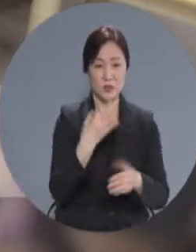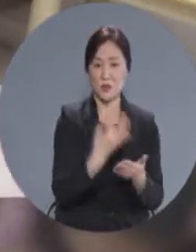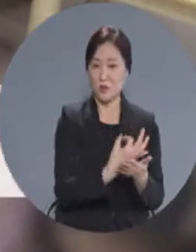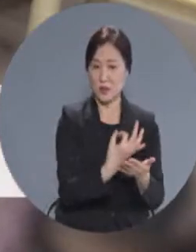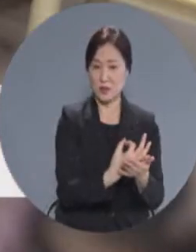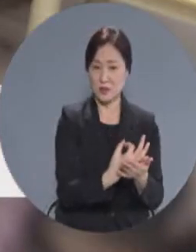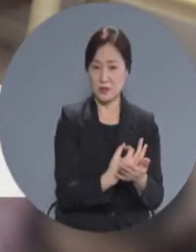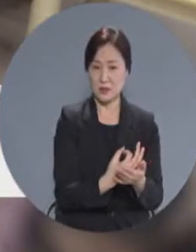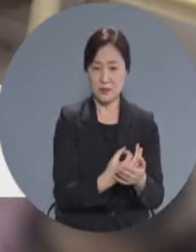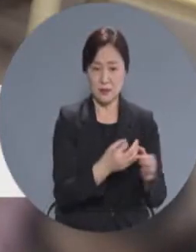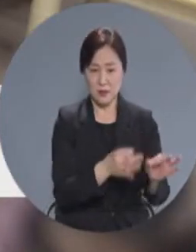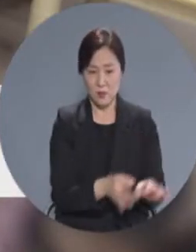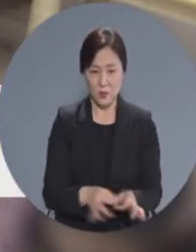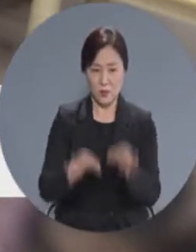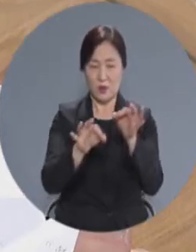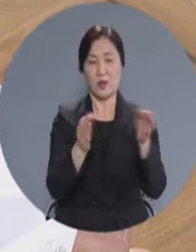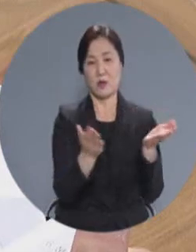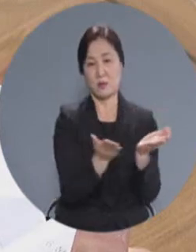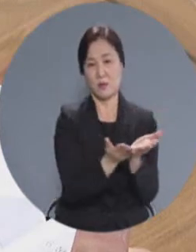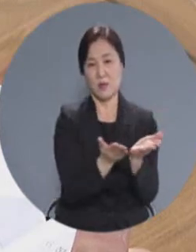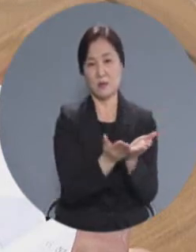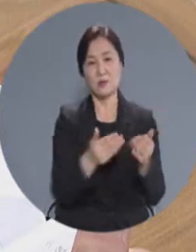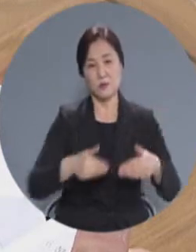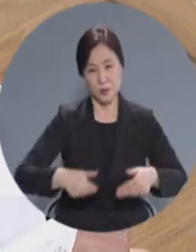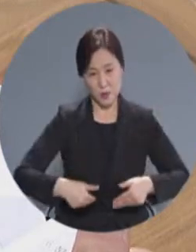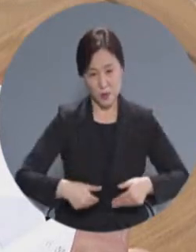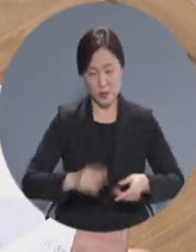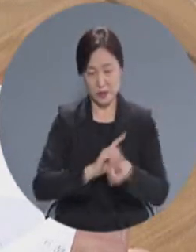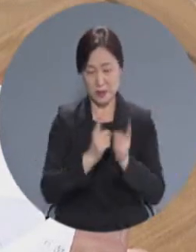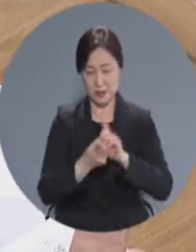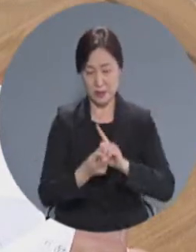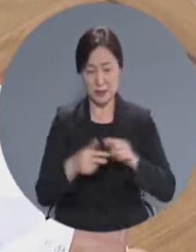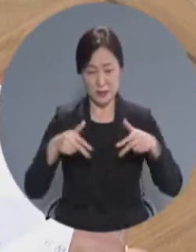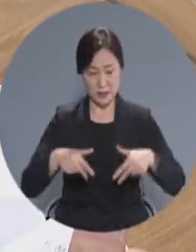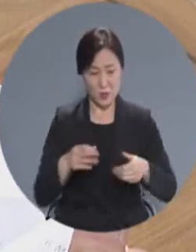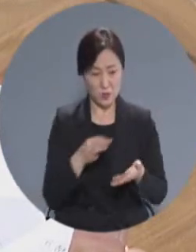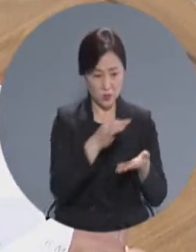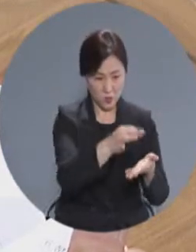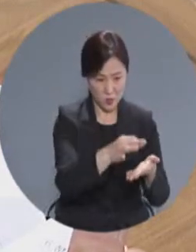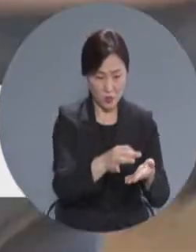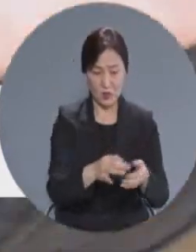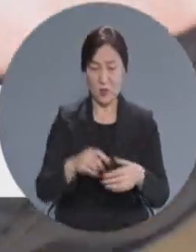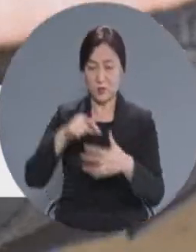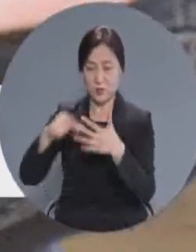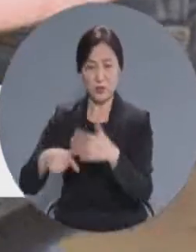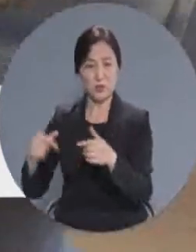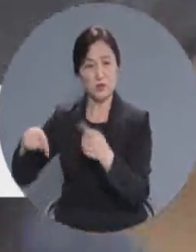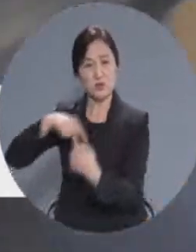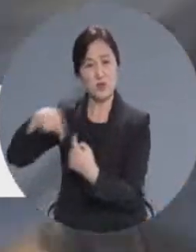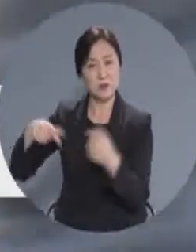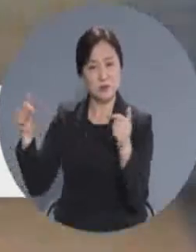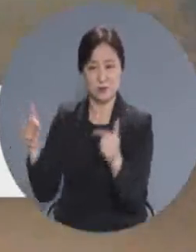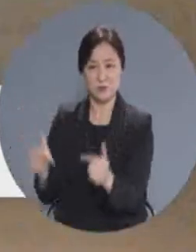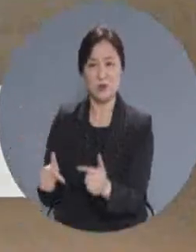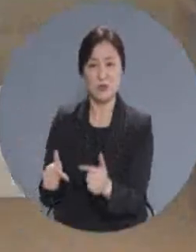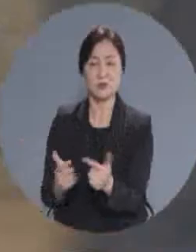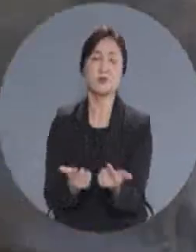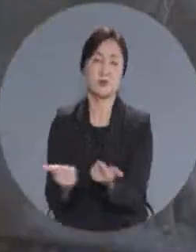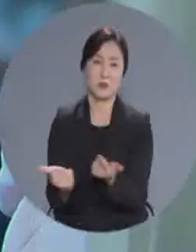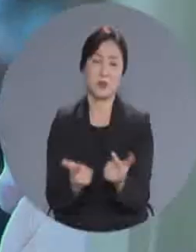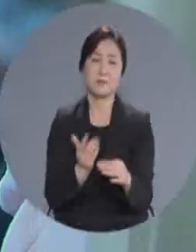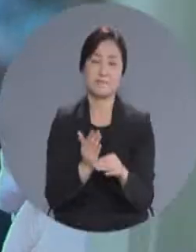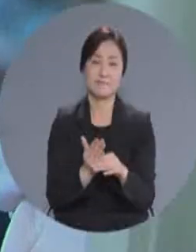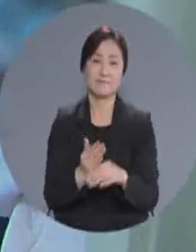상승률은 맞춰 줘야 된다 라는 책장에서 갱 컴 데 이들 맞춰주기 위해서 백 프로그램은 양 비율은 타 첫